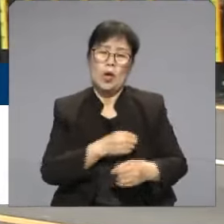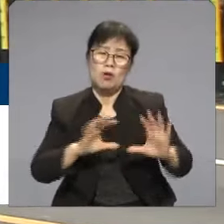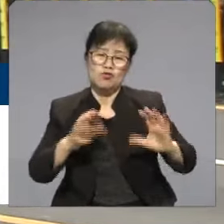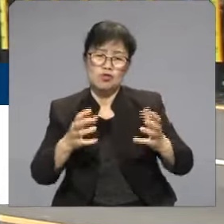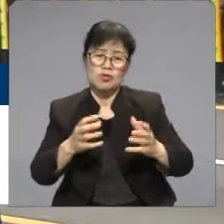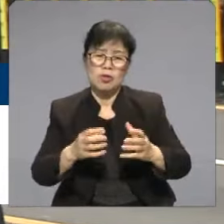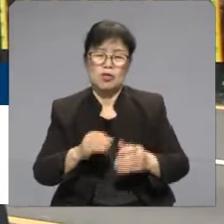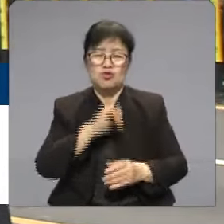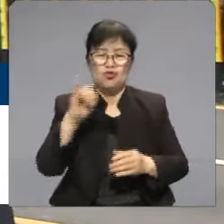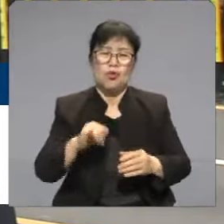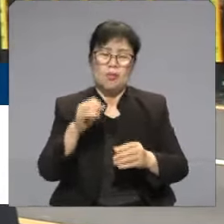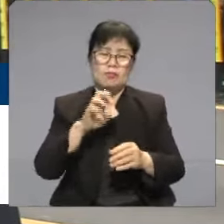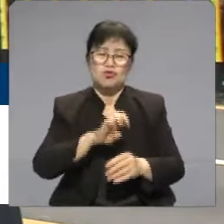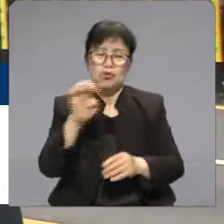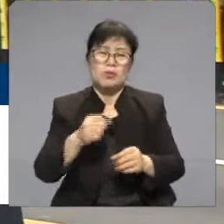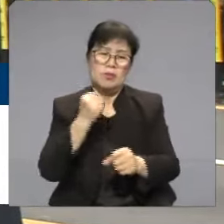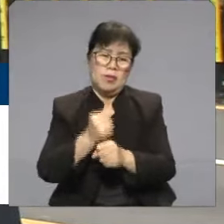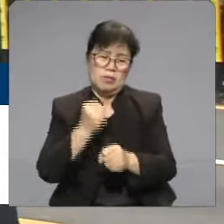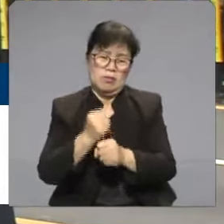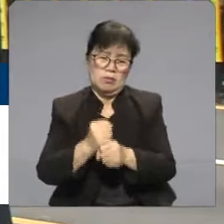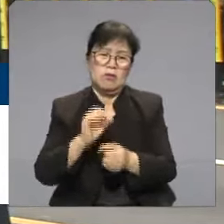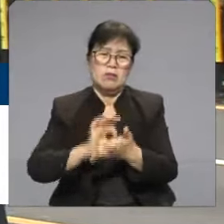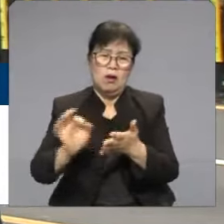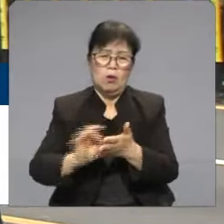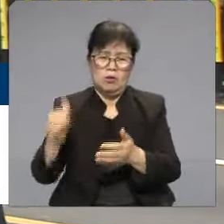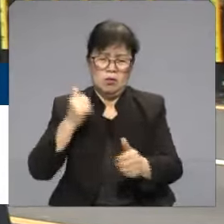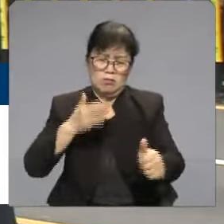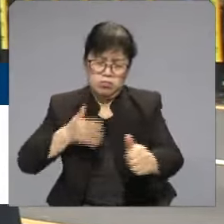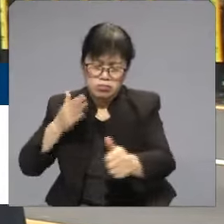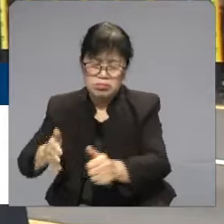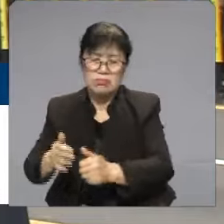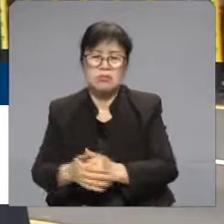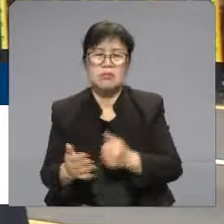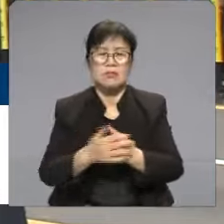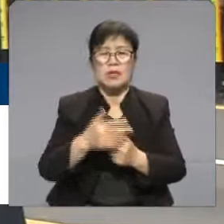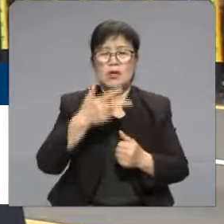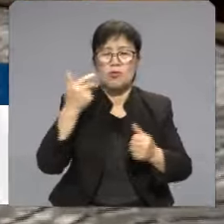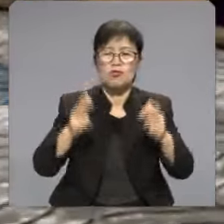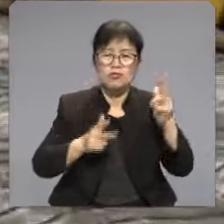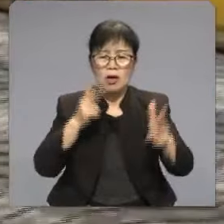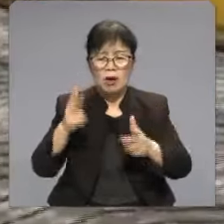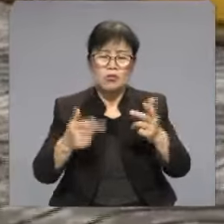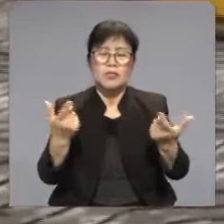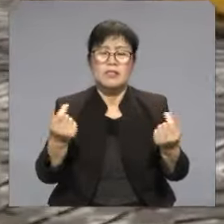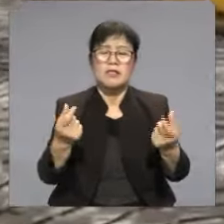되도록이면 유럽산 제품을 쓰자고 많이 강조하는 편입니다. 그래서 이번 영국 사업 같은 경우에도